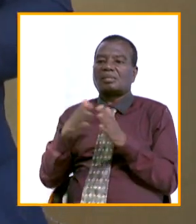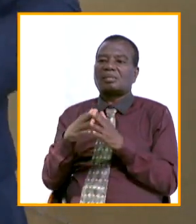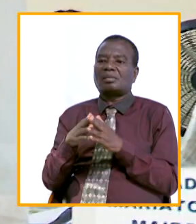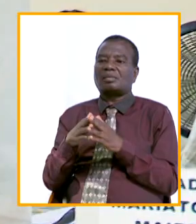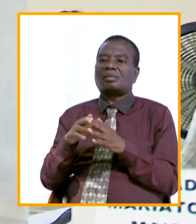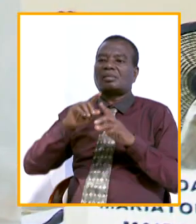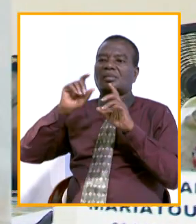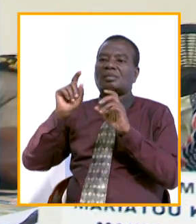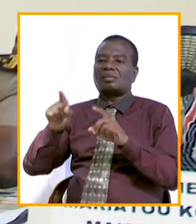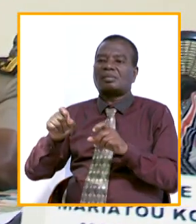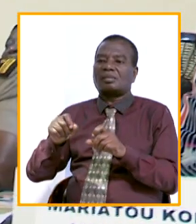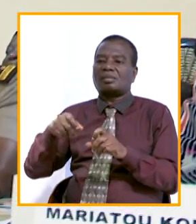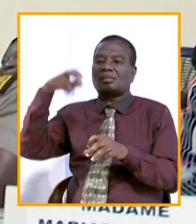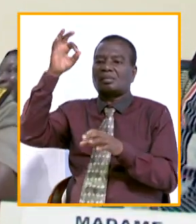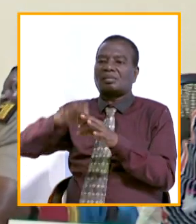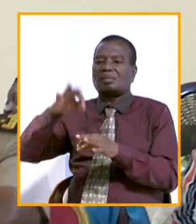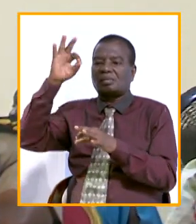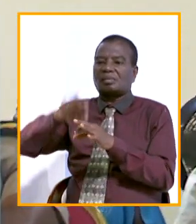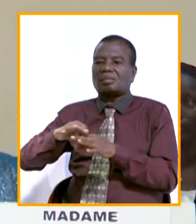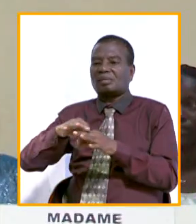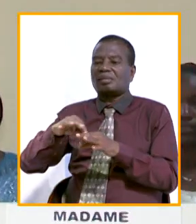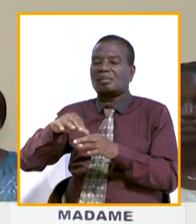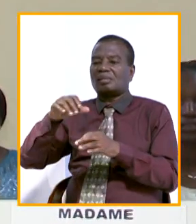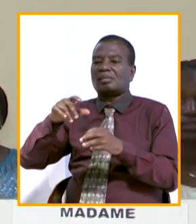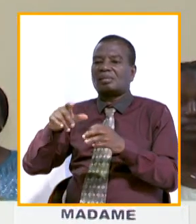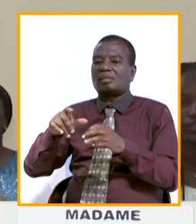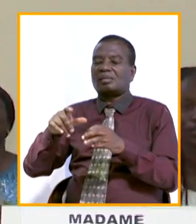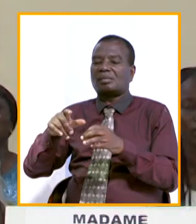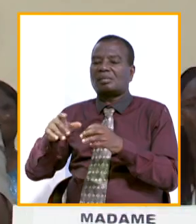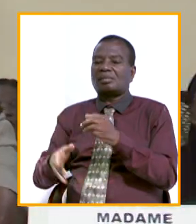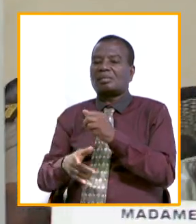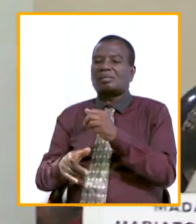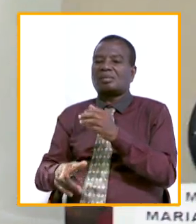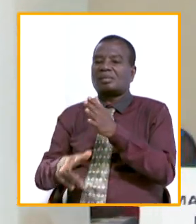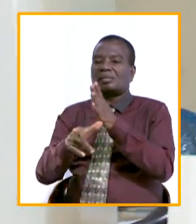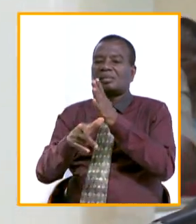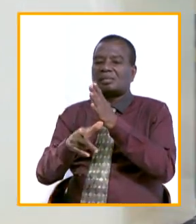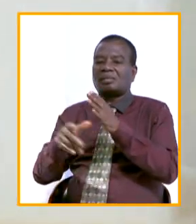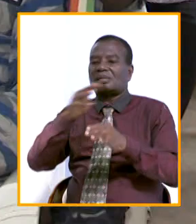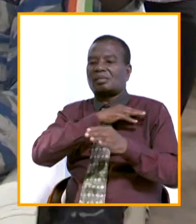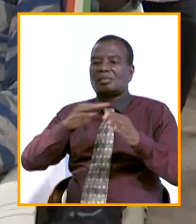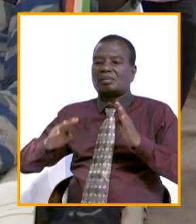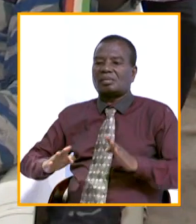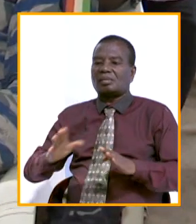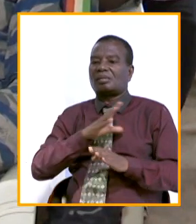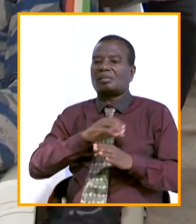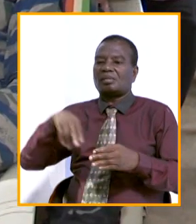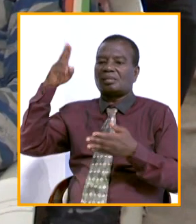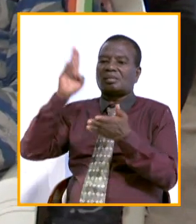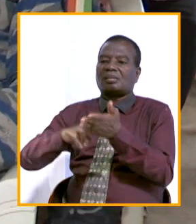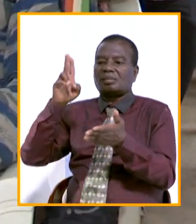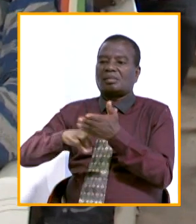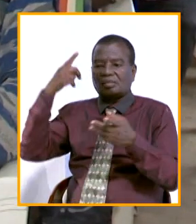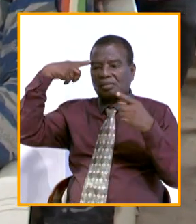était également question du vote d'un nouveau 4e adjoint au maire en remplacement du défunt Siaka Fondio et la signature